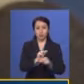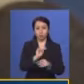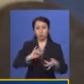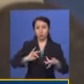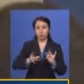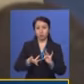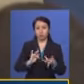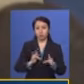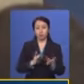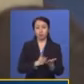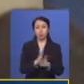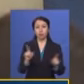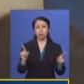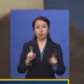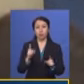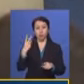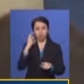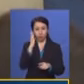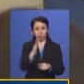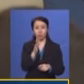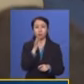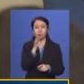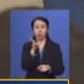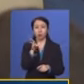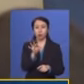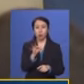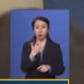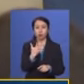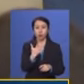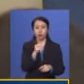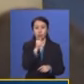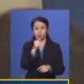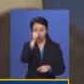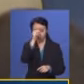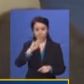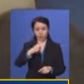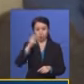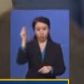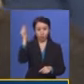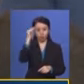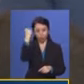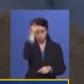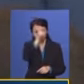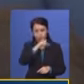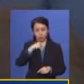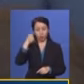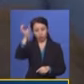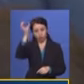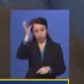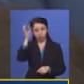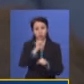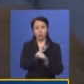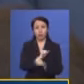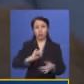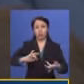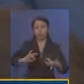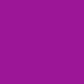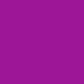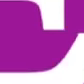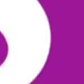форму. Представлялось, что эта модель будет временной. Однако вот уже 5 месяц и 2 учебный год образование находится в оковах дистанционного